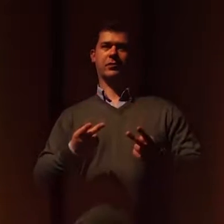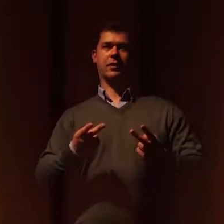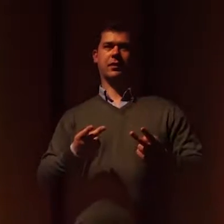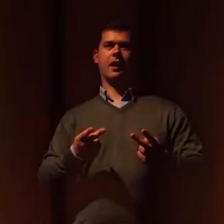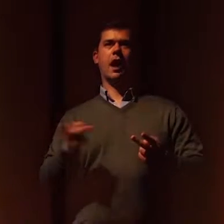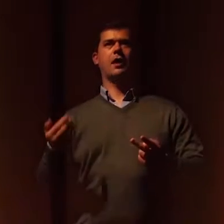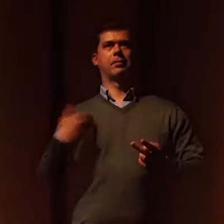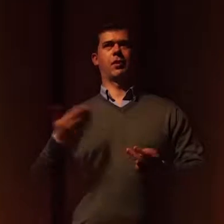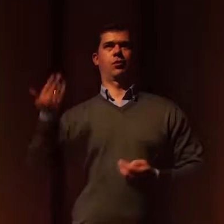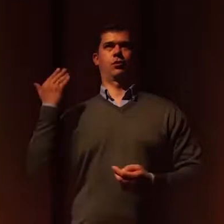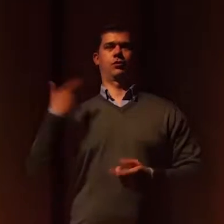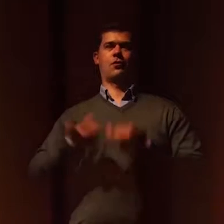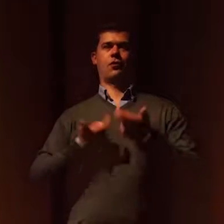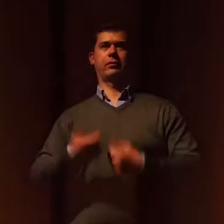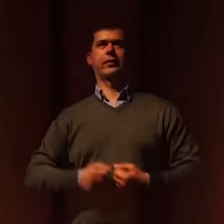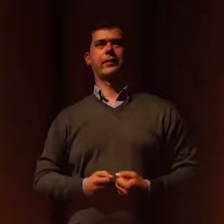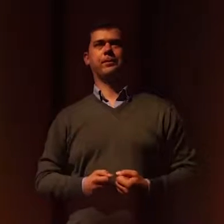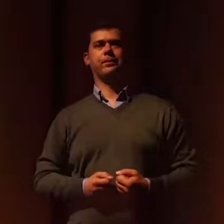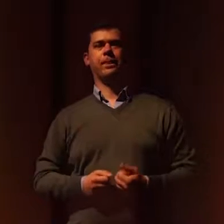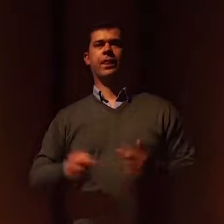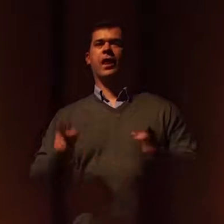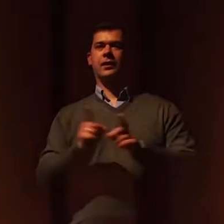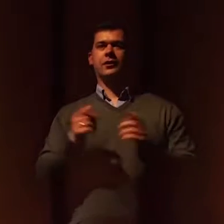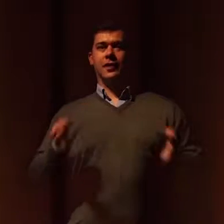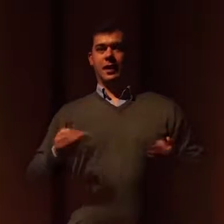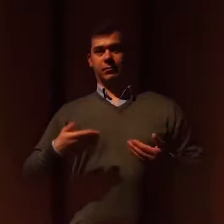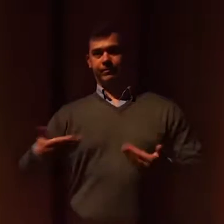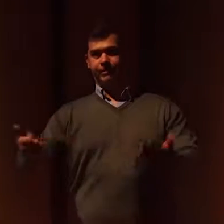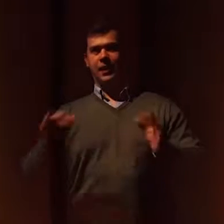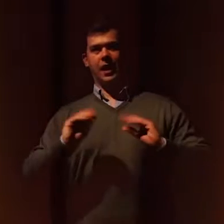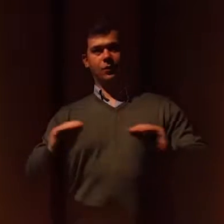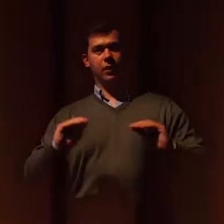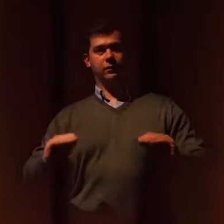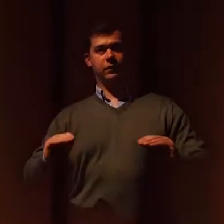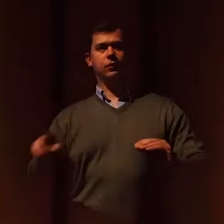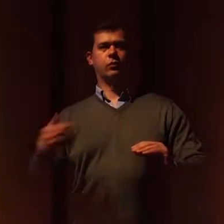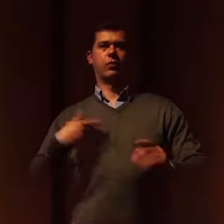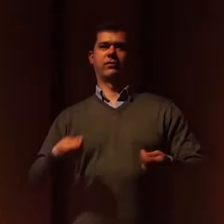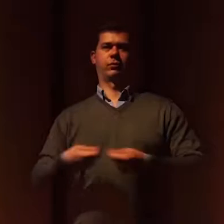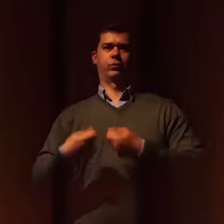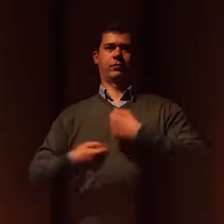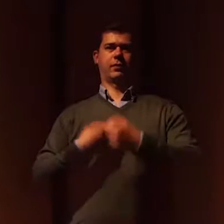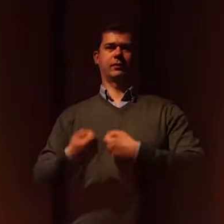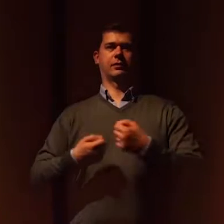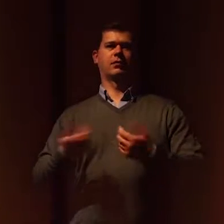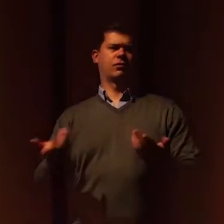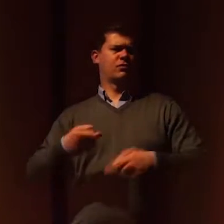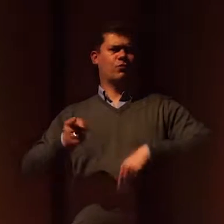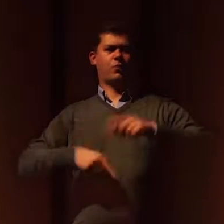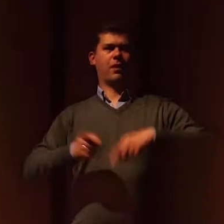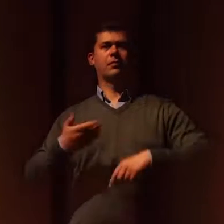to wprowadzone Natomiast jeżeli chodzi o edukację to tu oczywiście pewna współpraca oczywista